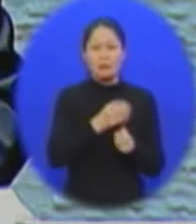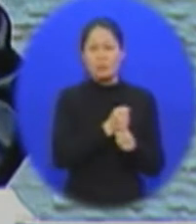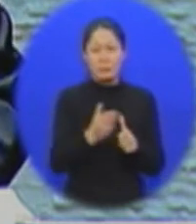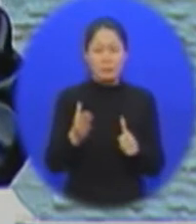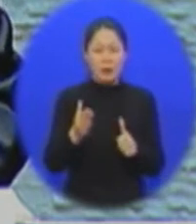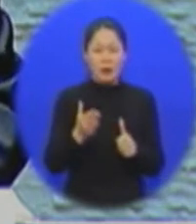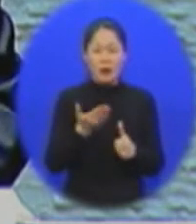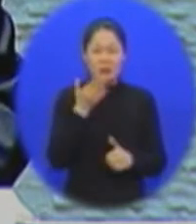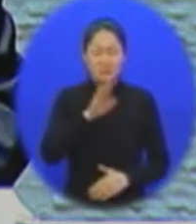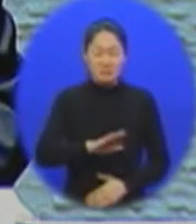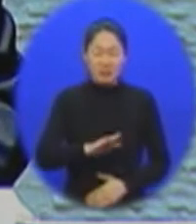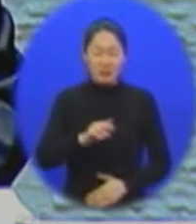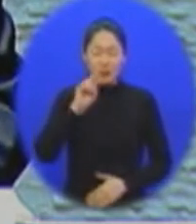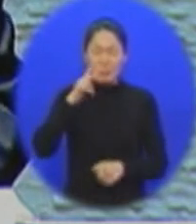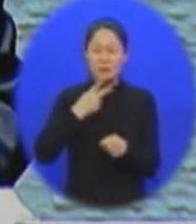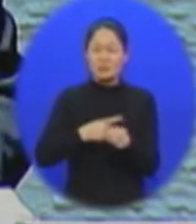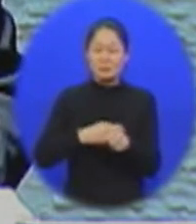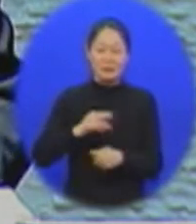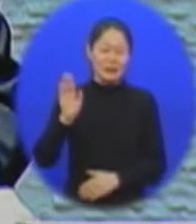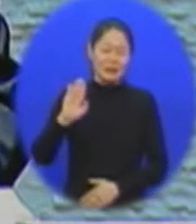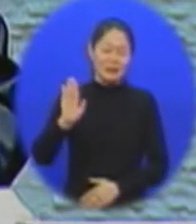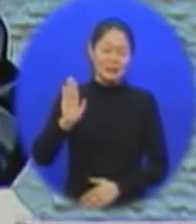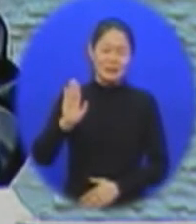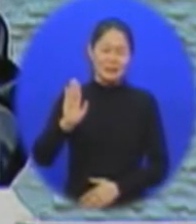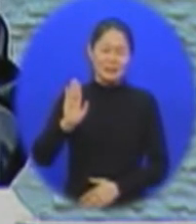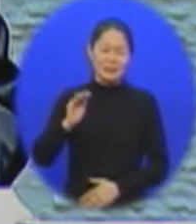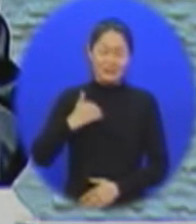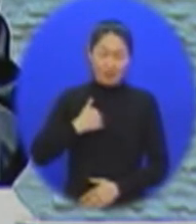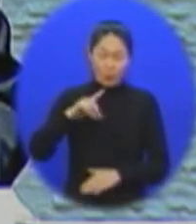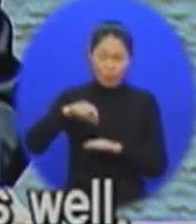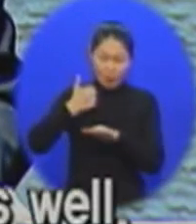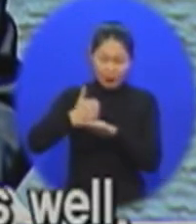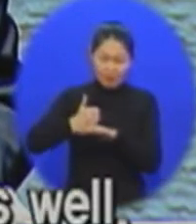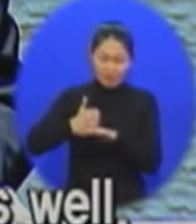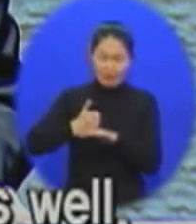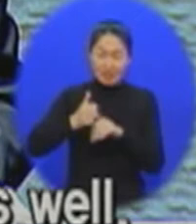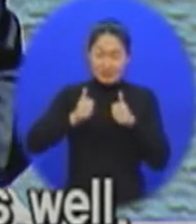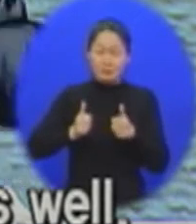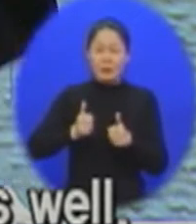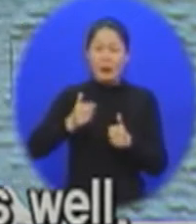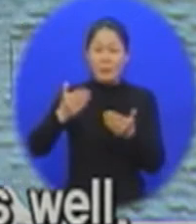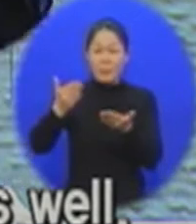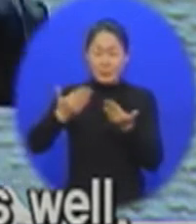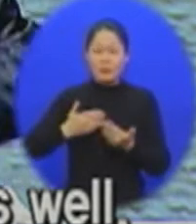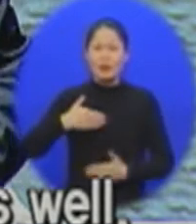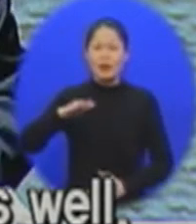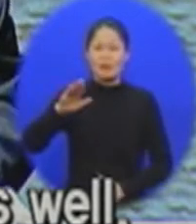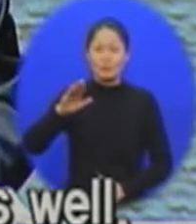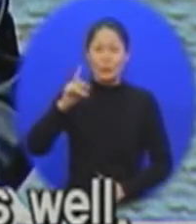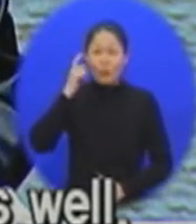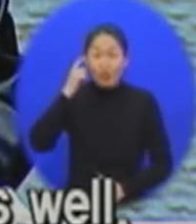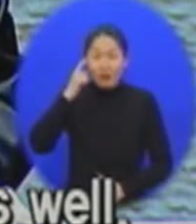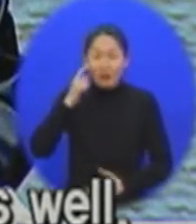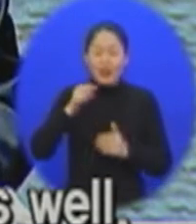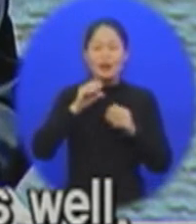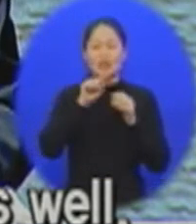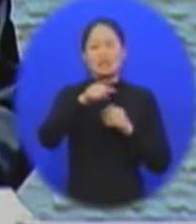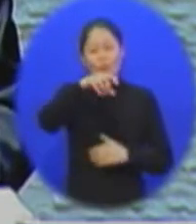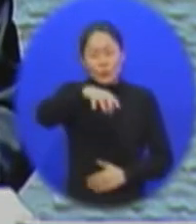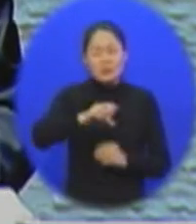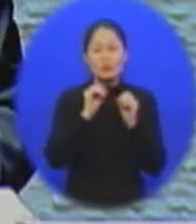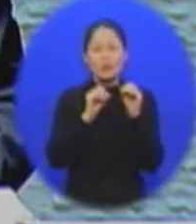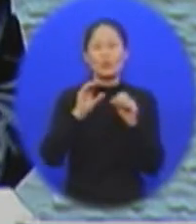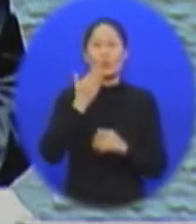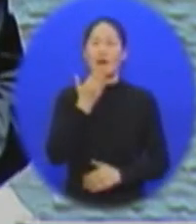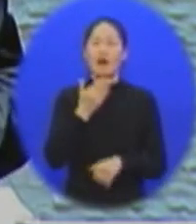노 땡큐 울 나 갈색이 재판 받으러 가겠습니다 왜 거기서 도전도 해지 만날